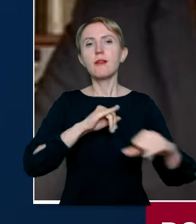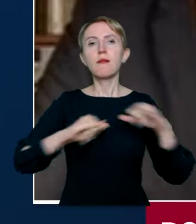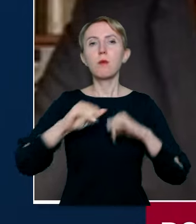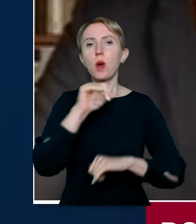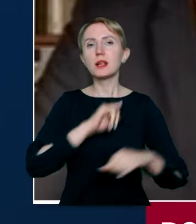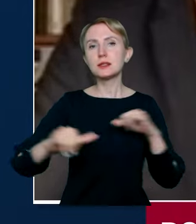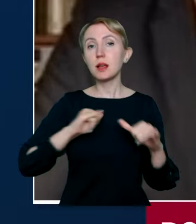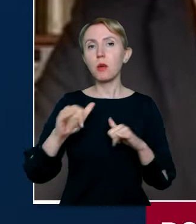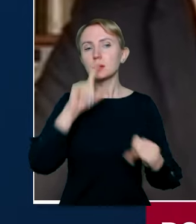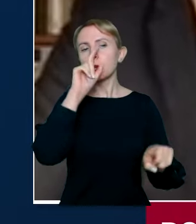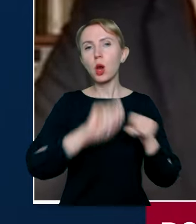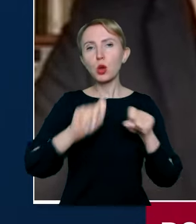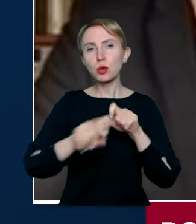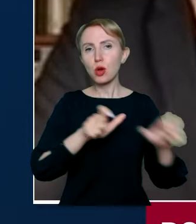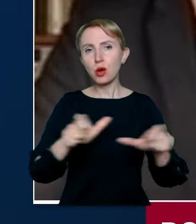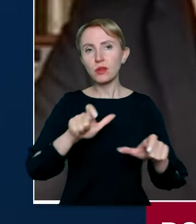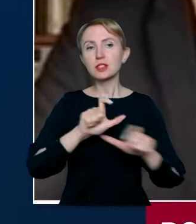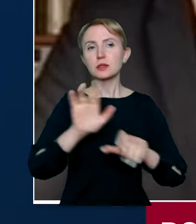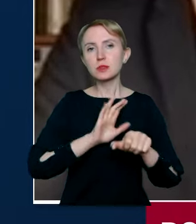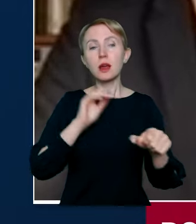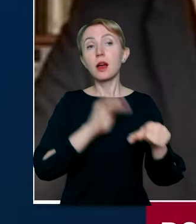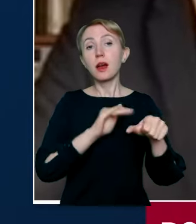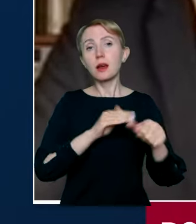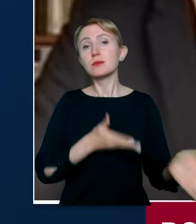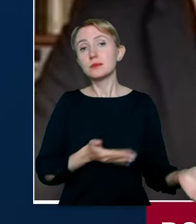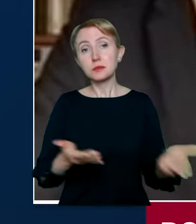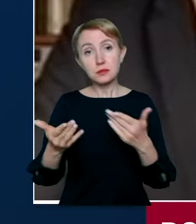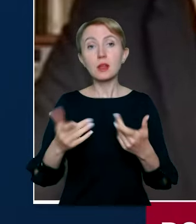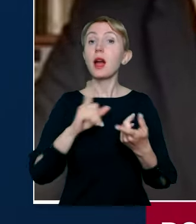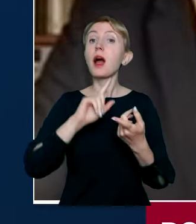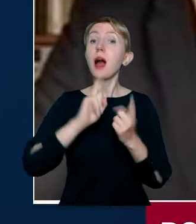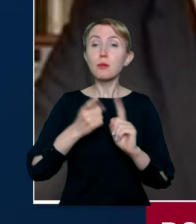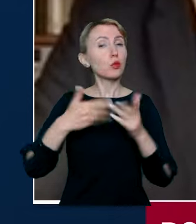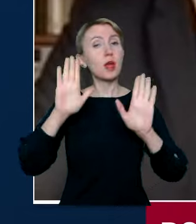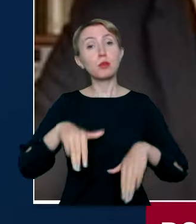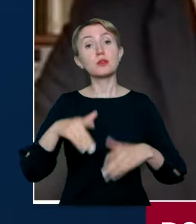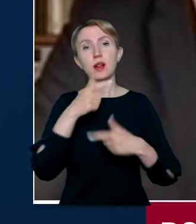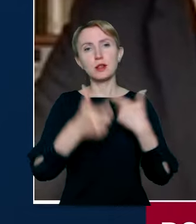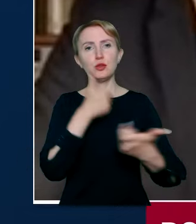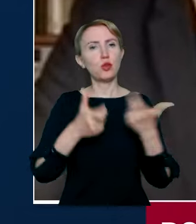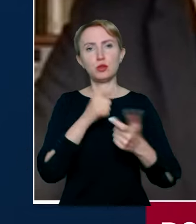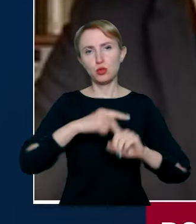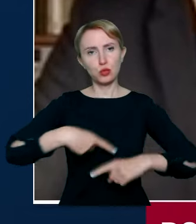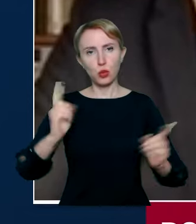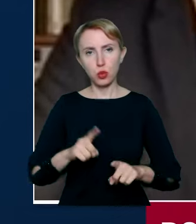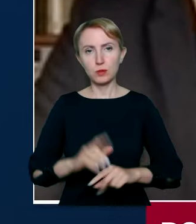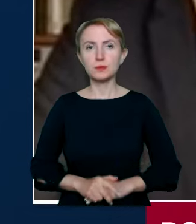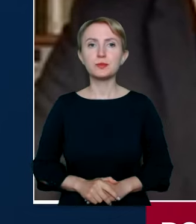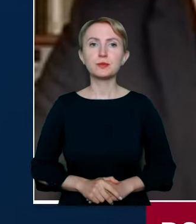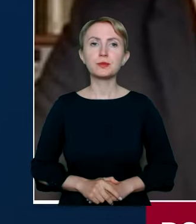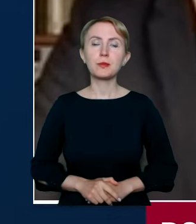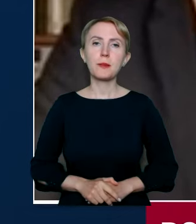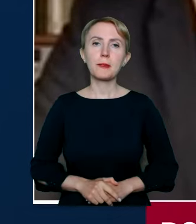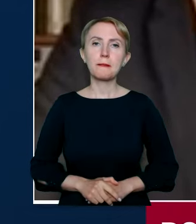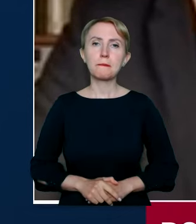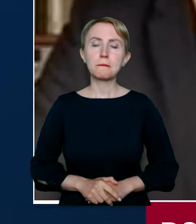je kontrolować, a sami popychać w danym kierunku, albo nie pozwalać iść gdzieś, gdzie władza samorządowa pójść nie powinna.